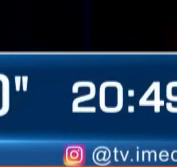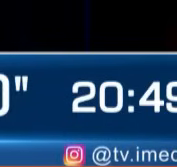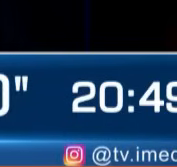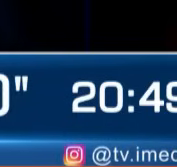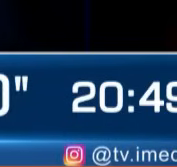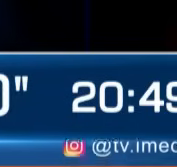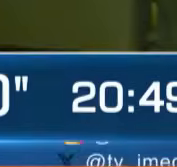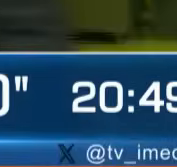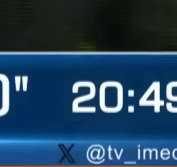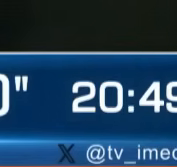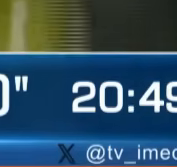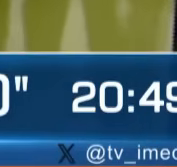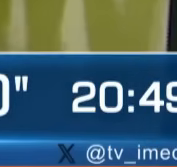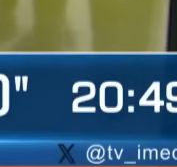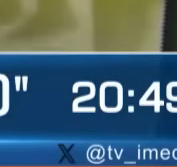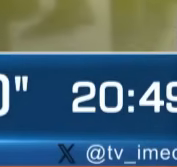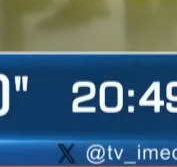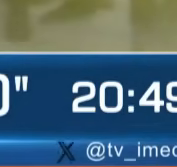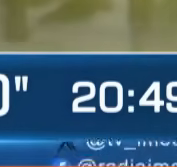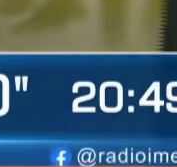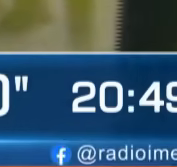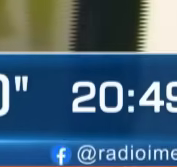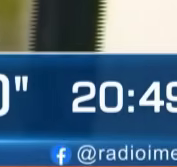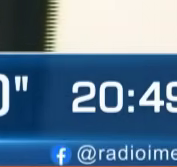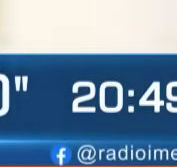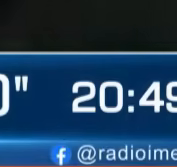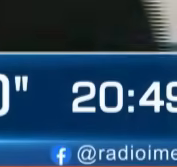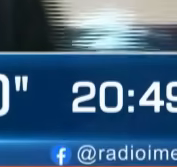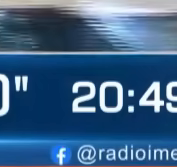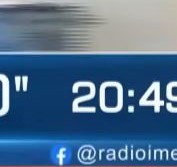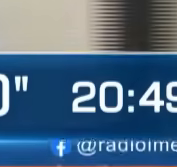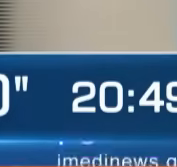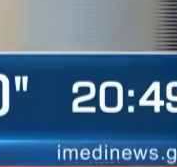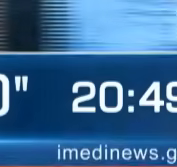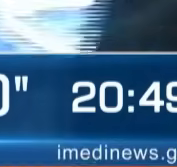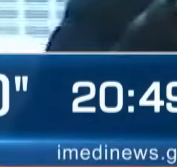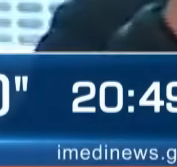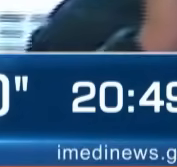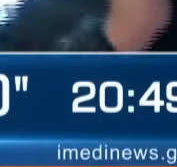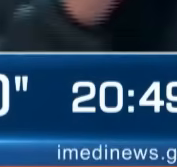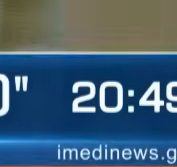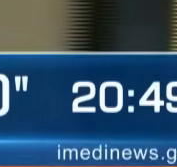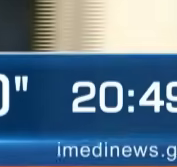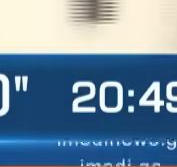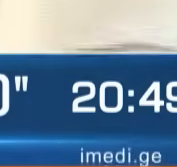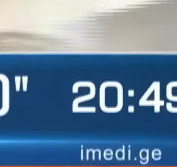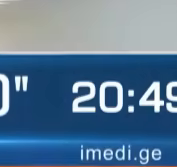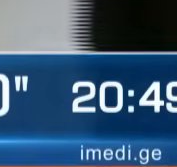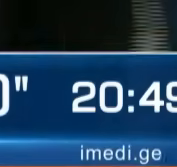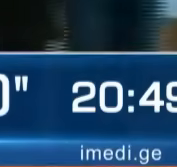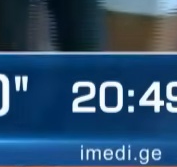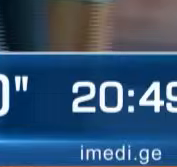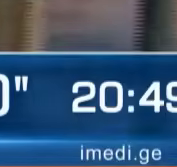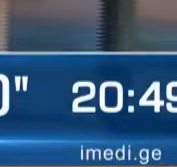satanado khardacheris shemtkhovashi. Saparlamento umravlesobis shepasebit Zurabishvilis garshemo ertiandebian is adamianebi romlebits